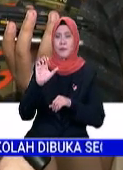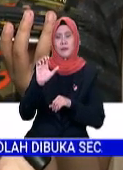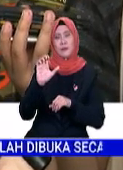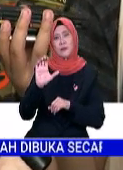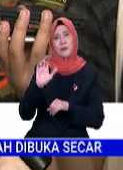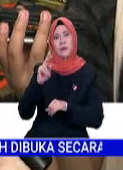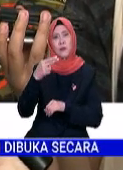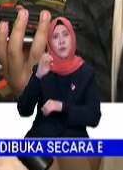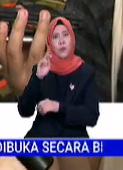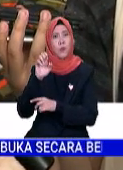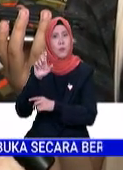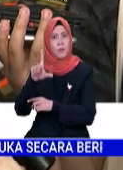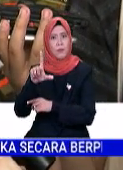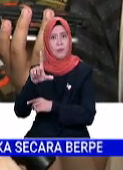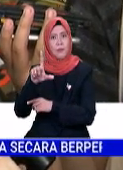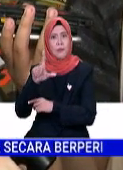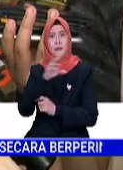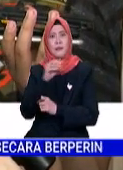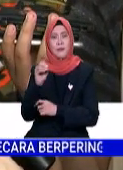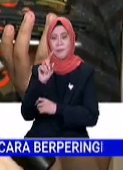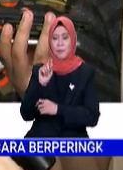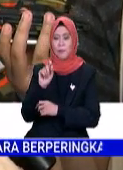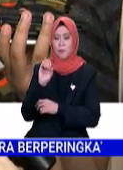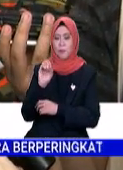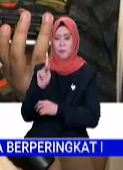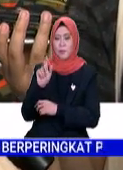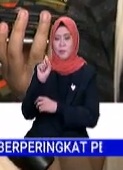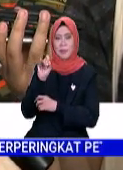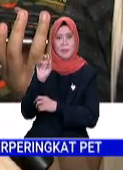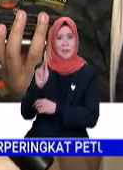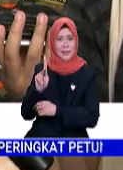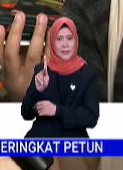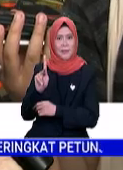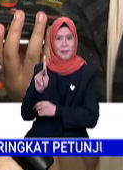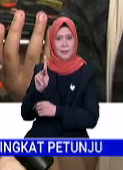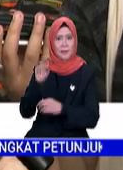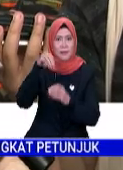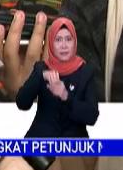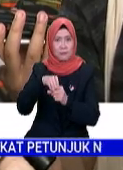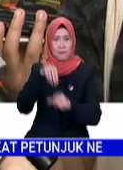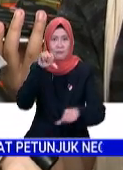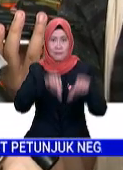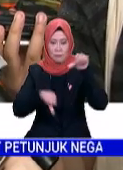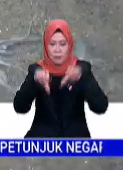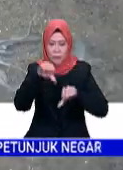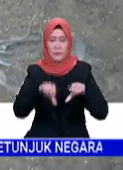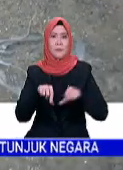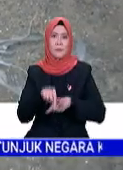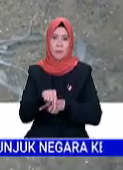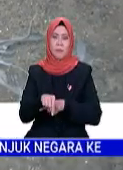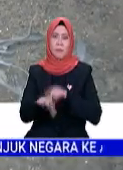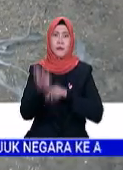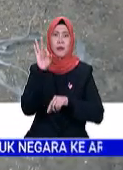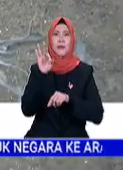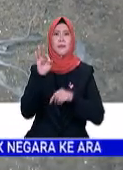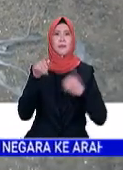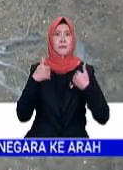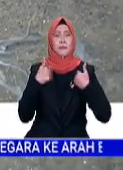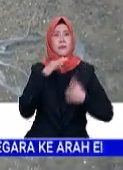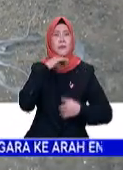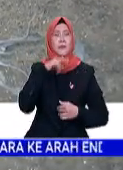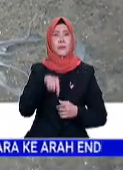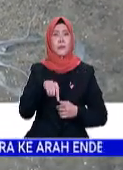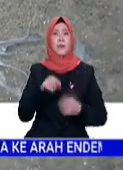termasuk metanol. Bahan ini toksik dan fatal, inhale, indigest, flammable. Sehingga 11 pagi